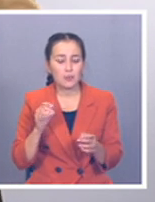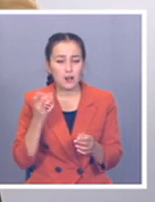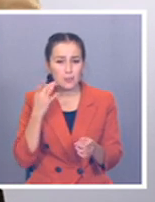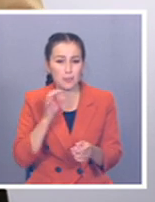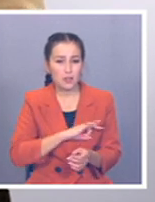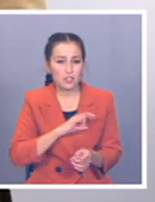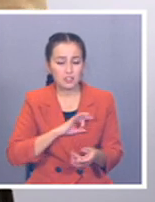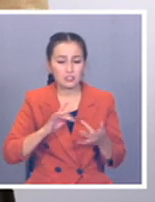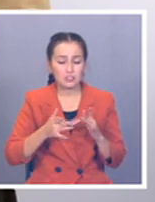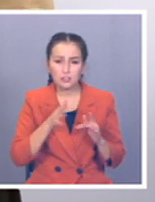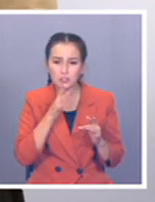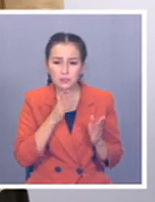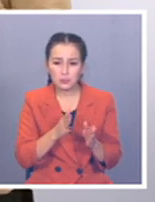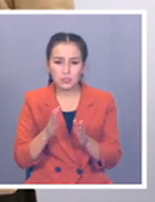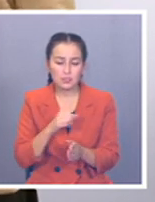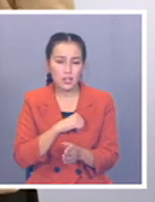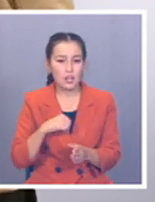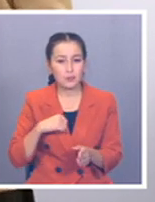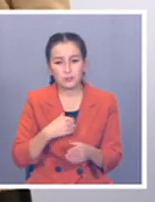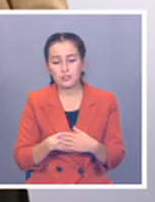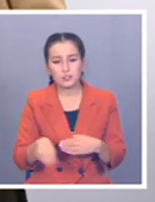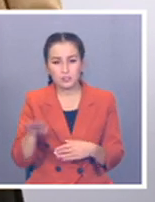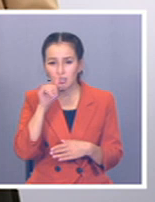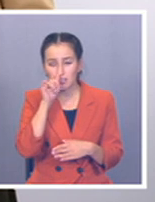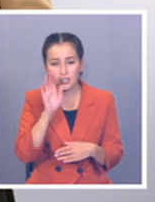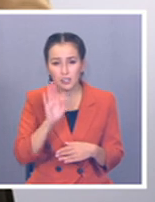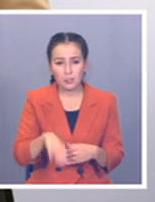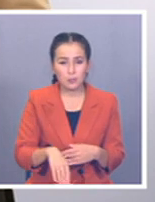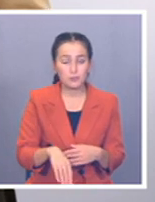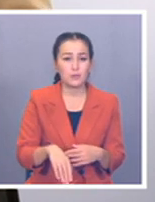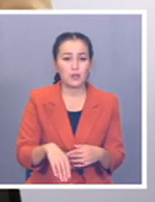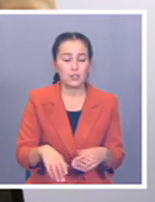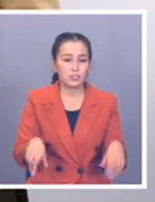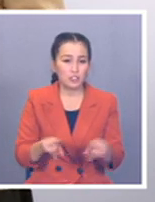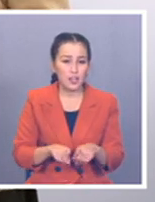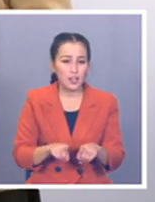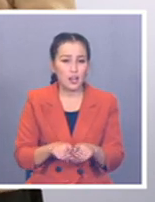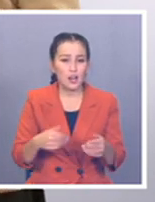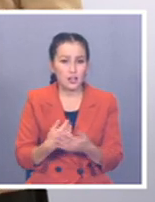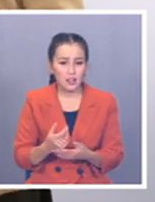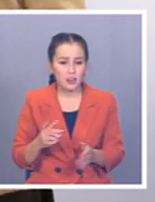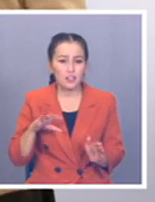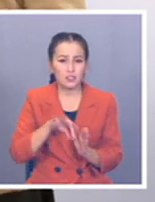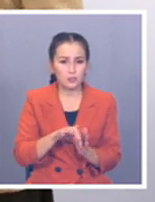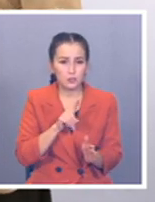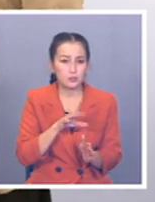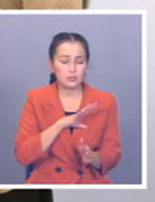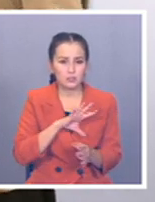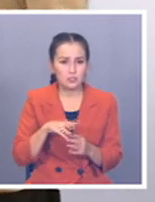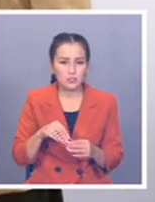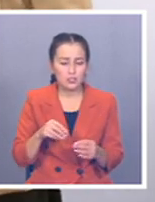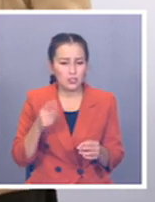кезінде өз еркімен шығып кете алмауы және оған қайта кіруге бүкіл ынтасының